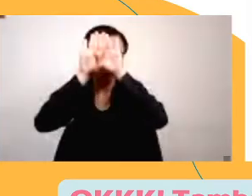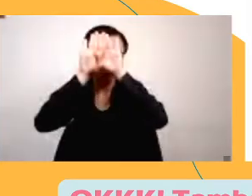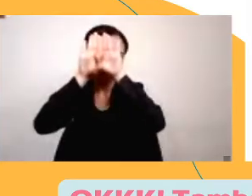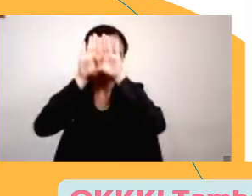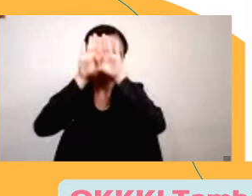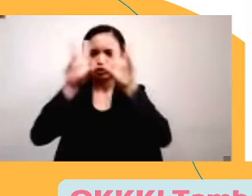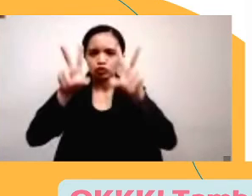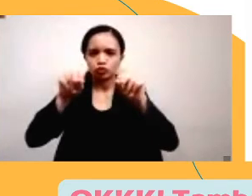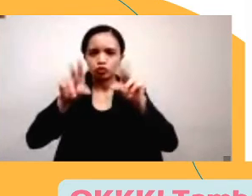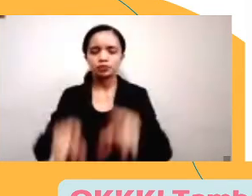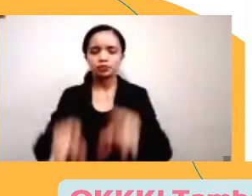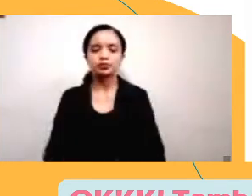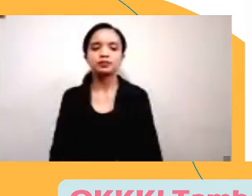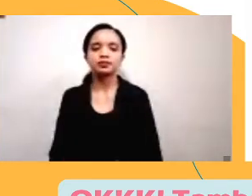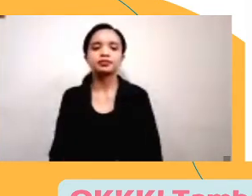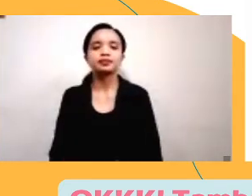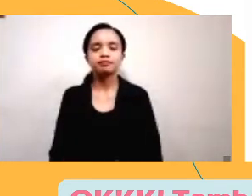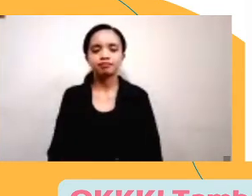kay Diana.